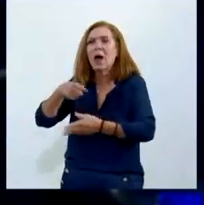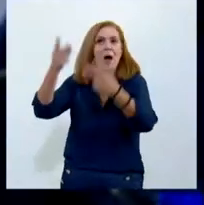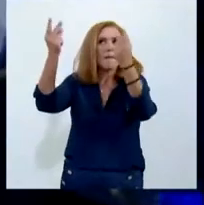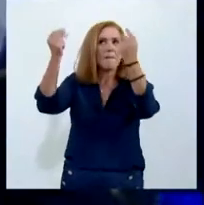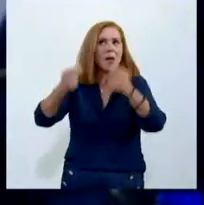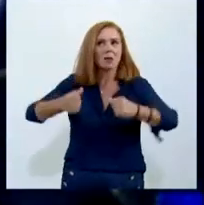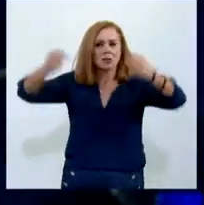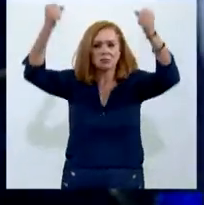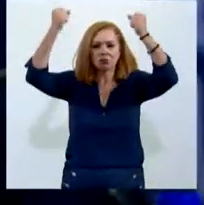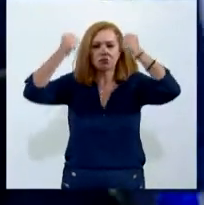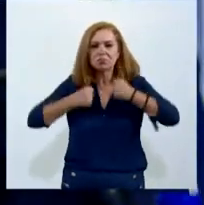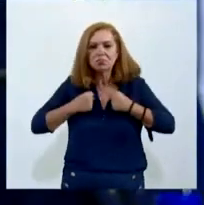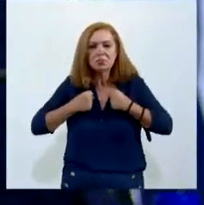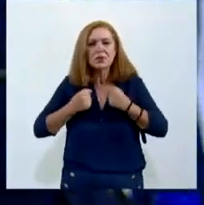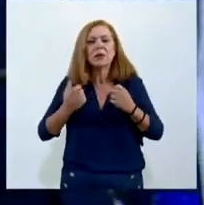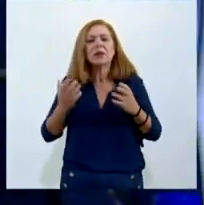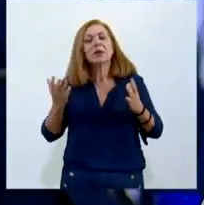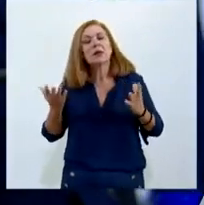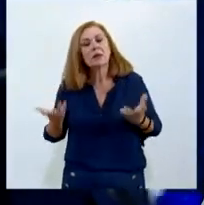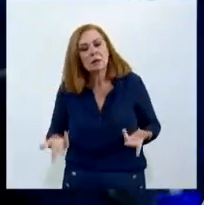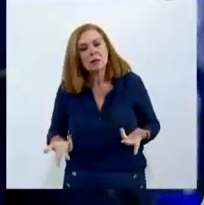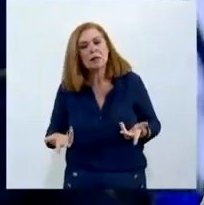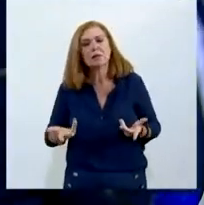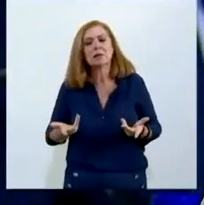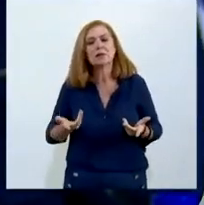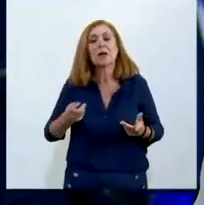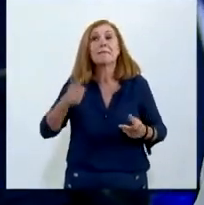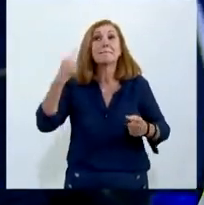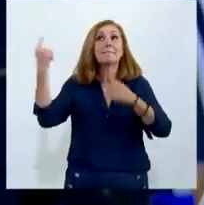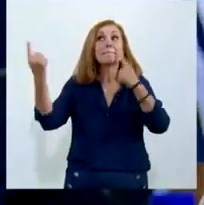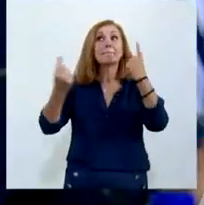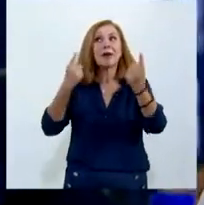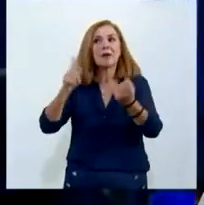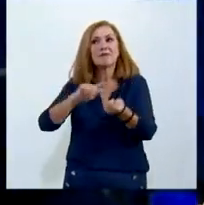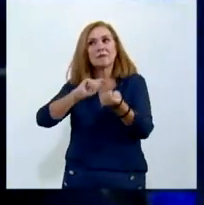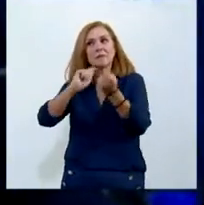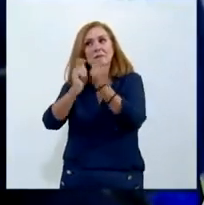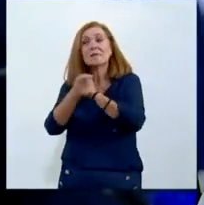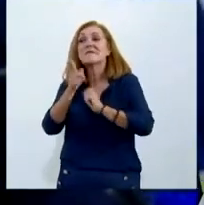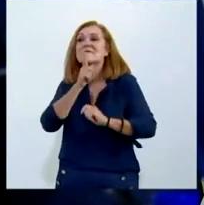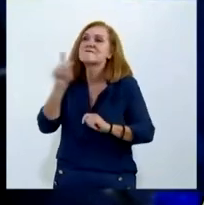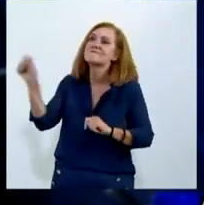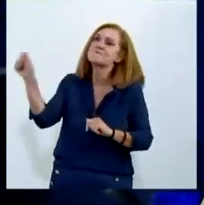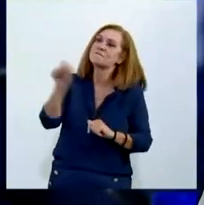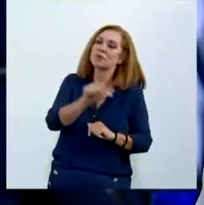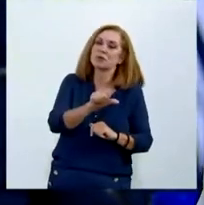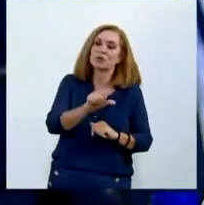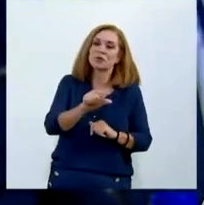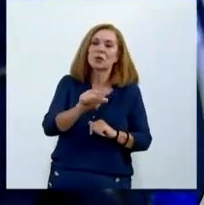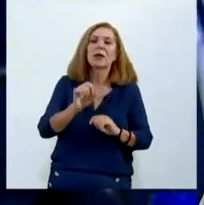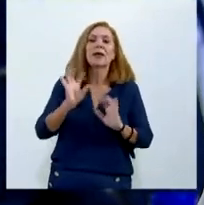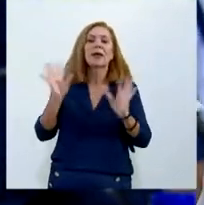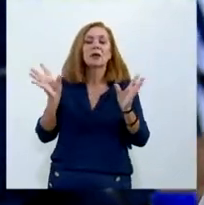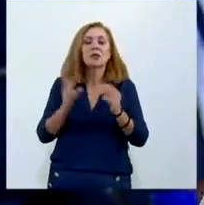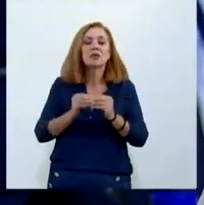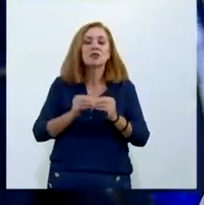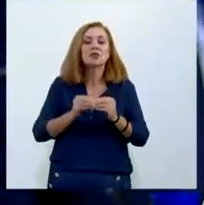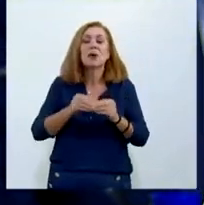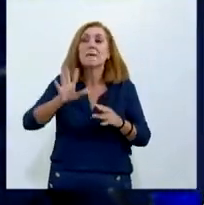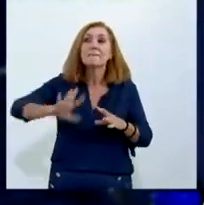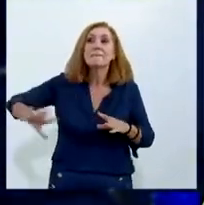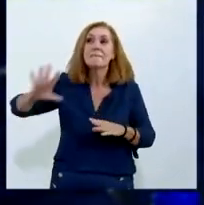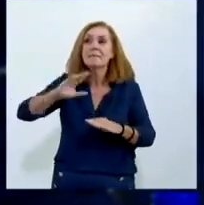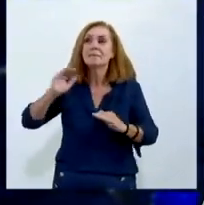επλήγησαν, αλλά και να αποκατασταθεί το περιβάλλον και αναφορικά επίσης με τη διασφάλιση της